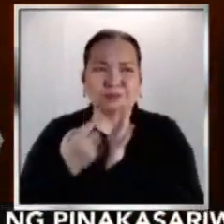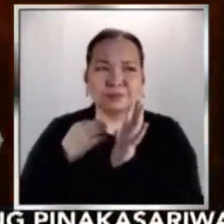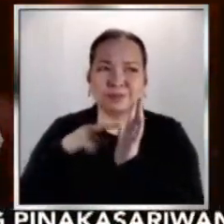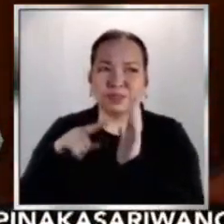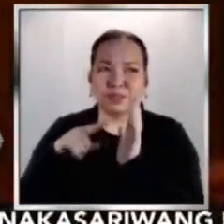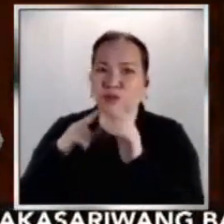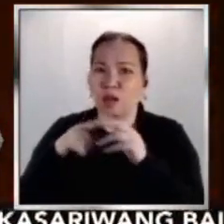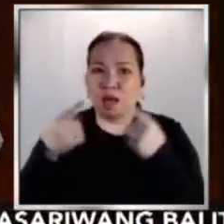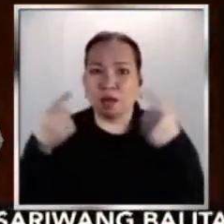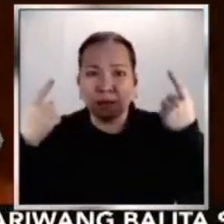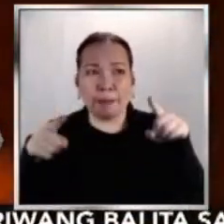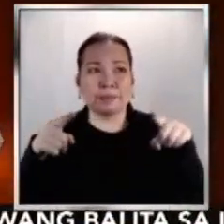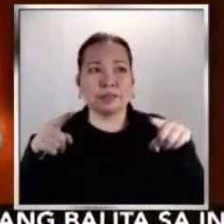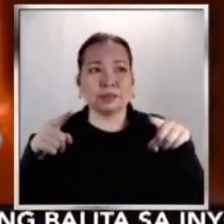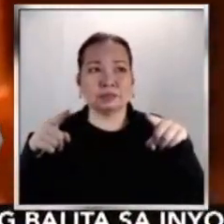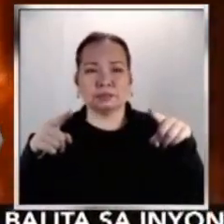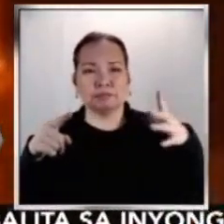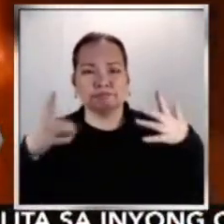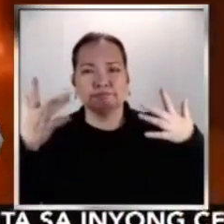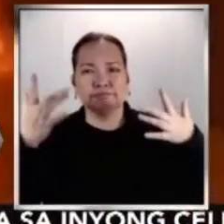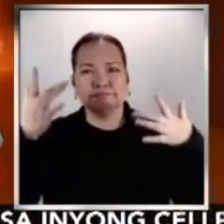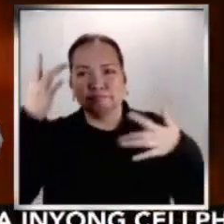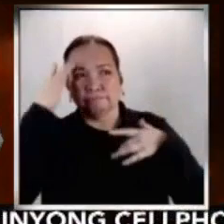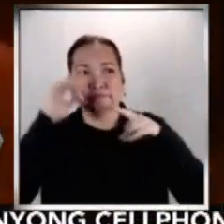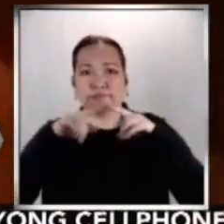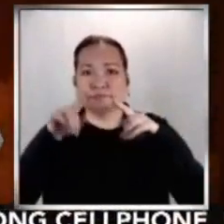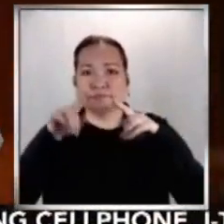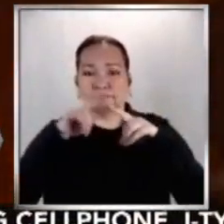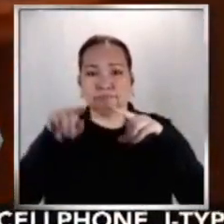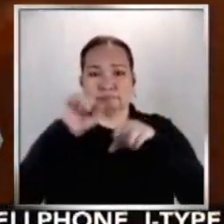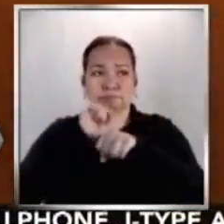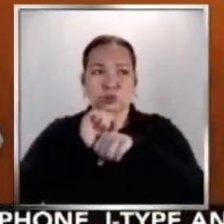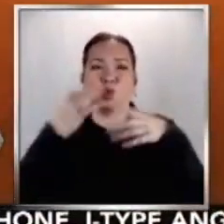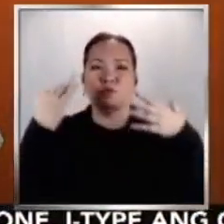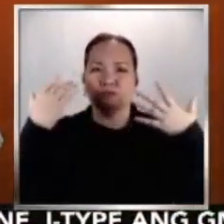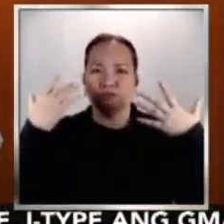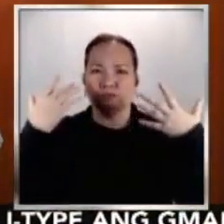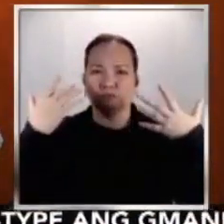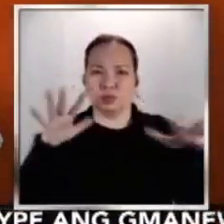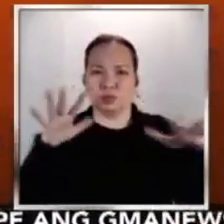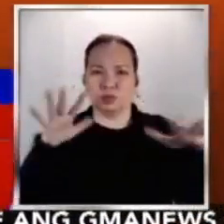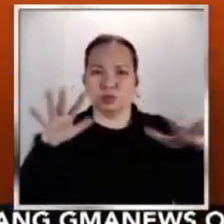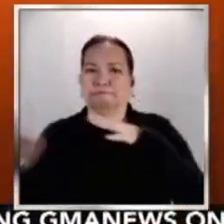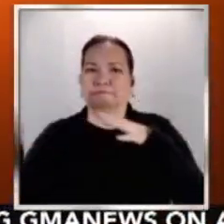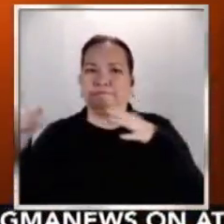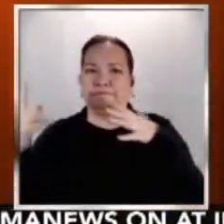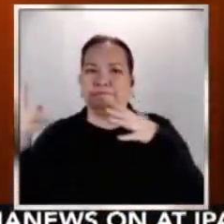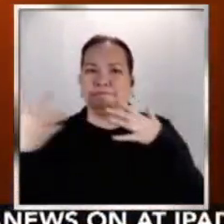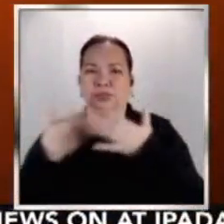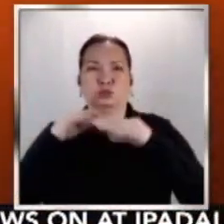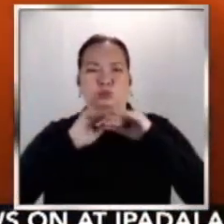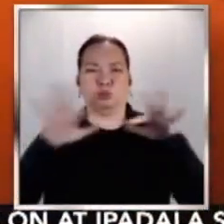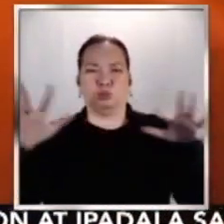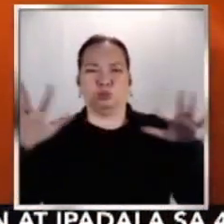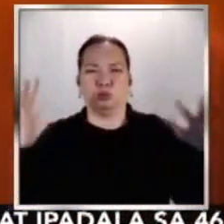mga empleyado dahil nakalabas sila ng gusali bago kumalat ang apoy. Inaalam pa ang sanhi ng sunog.